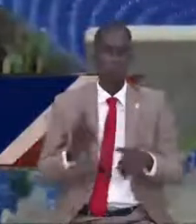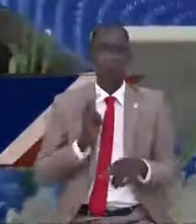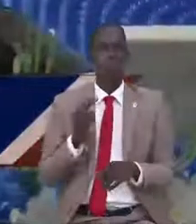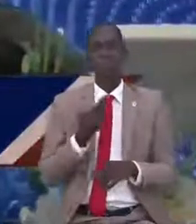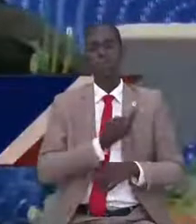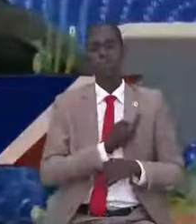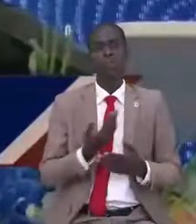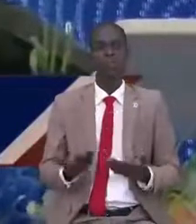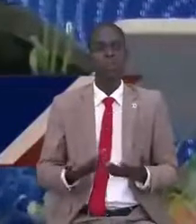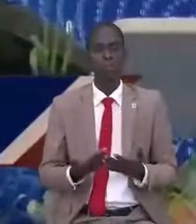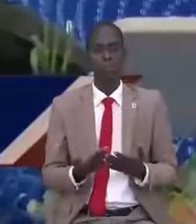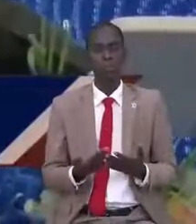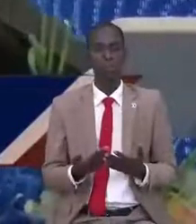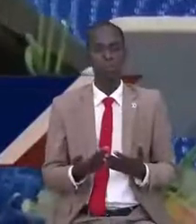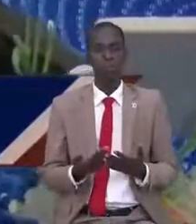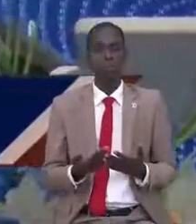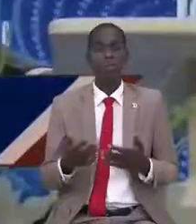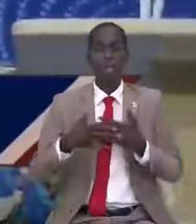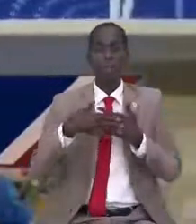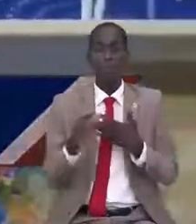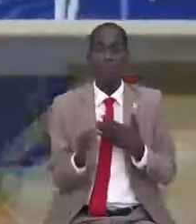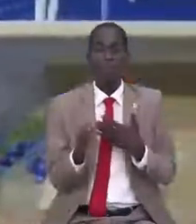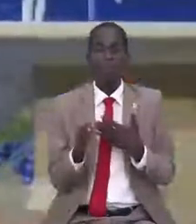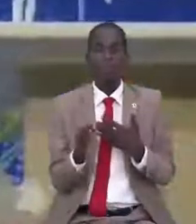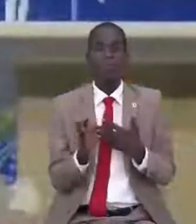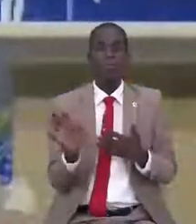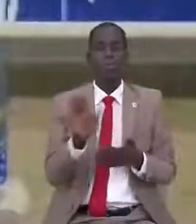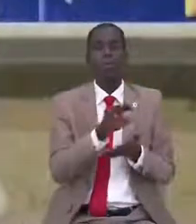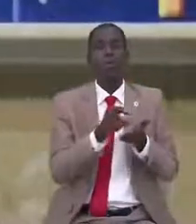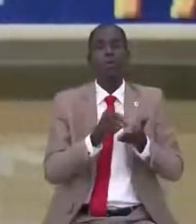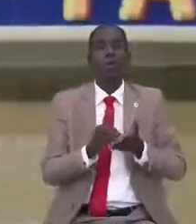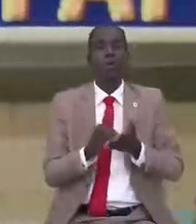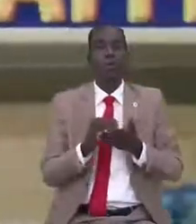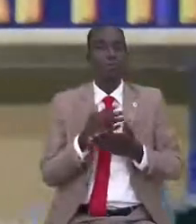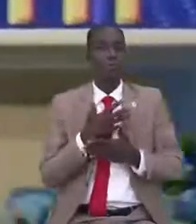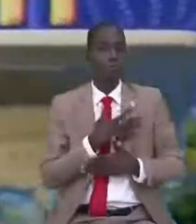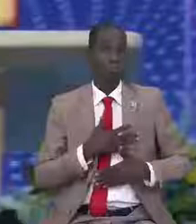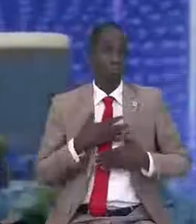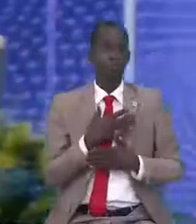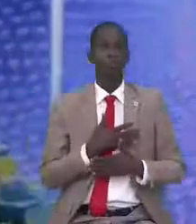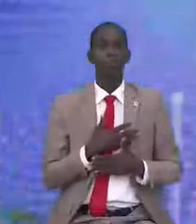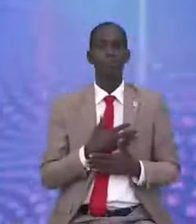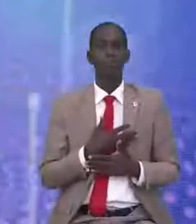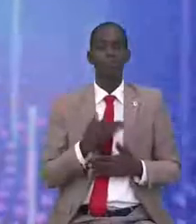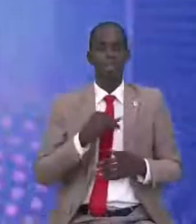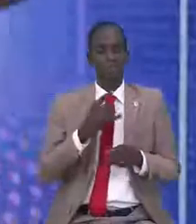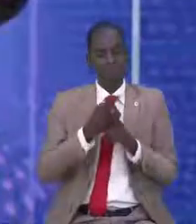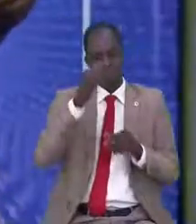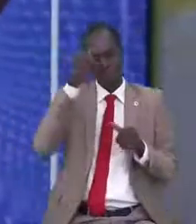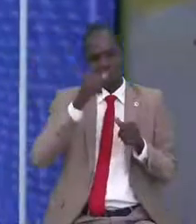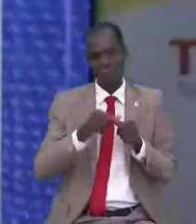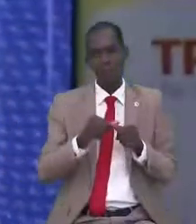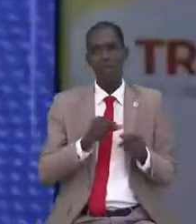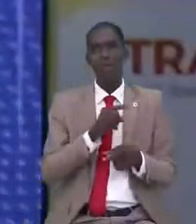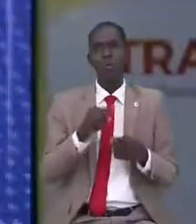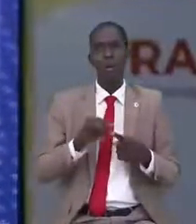nous disciplinent, qui nous châtient, comme ils le trouvent bon.